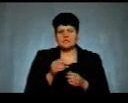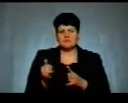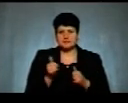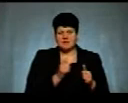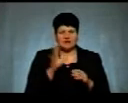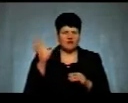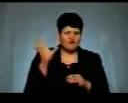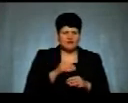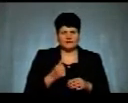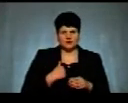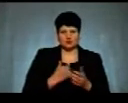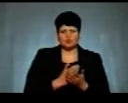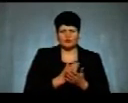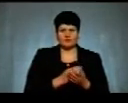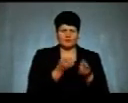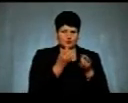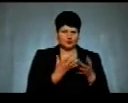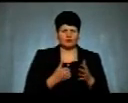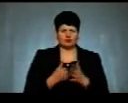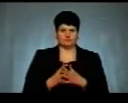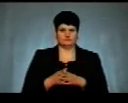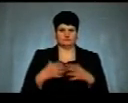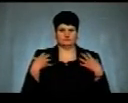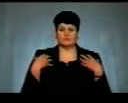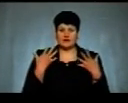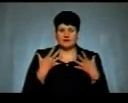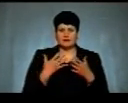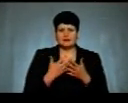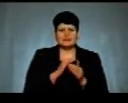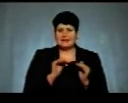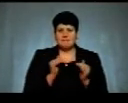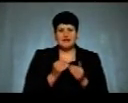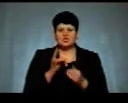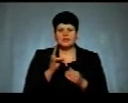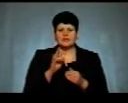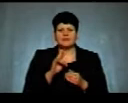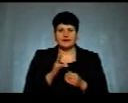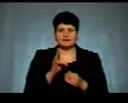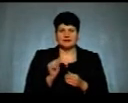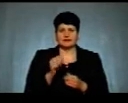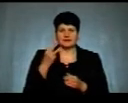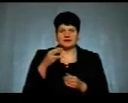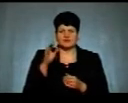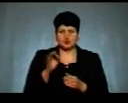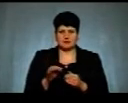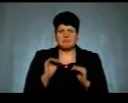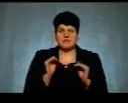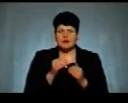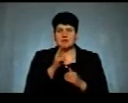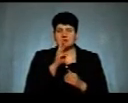рядового до генерала не менш ніж на 30%. Таким чином, мінімальна